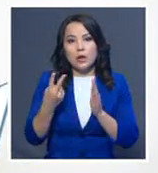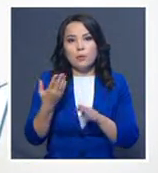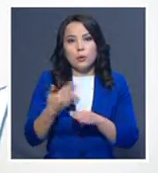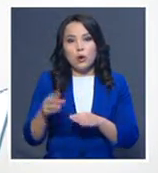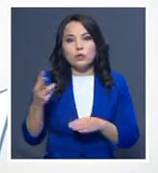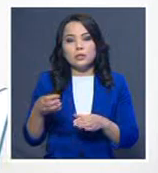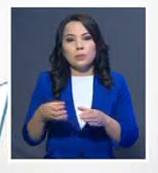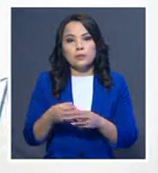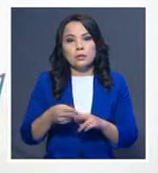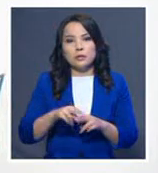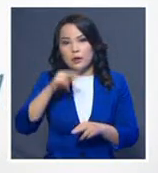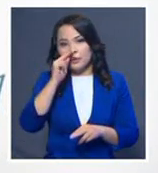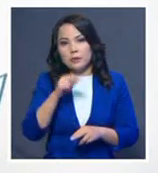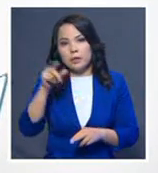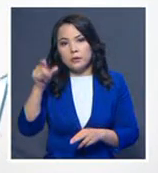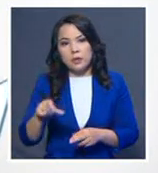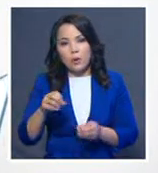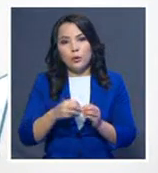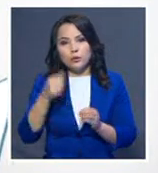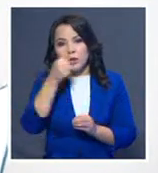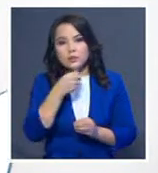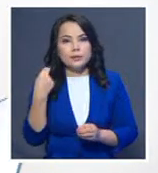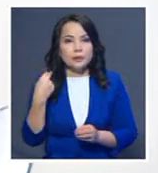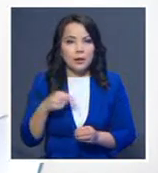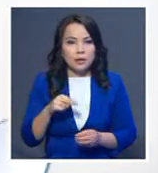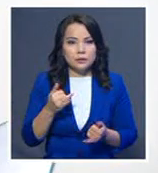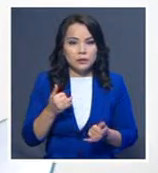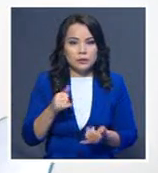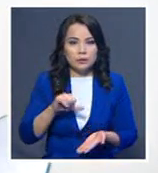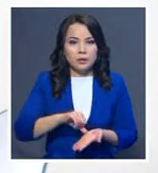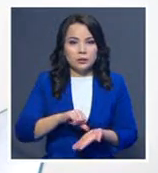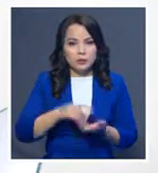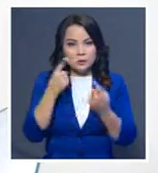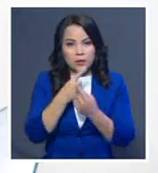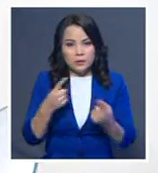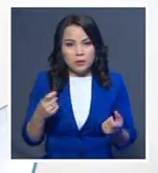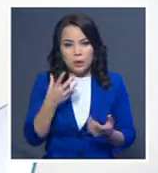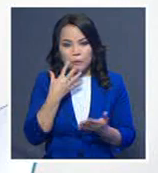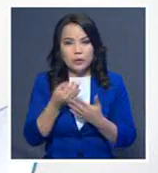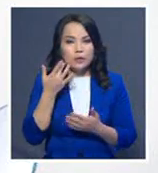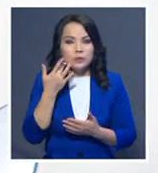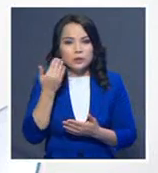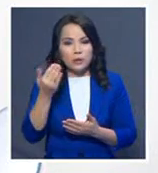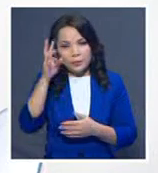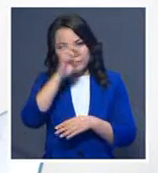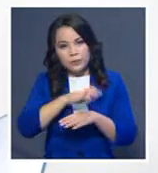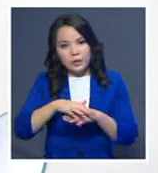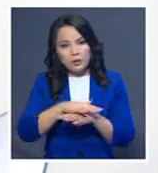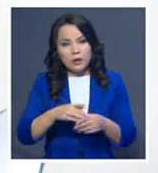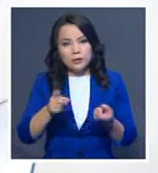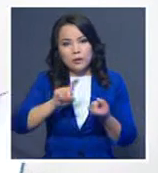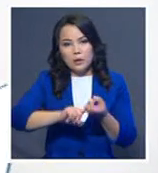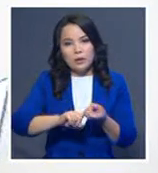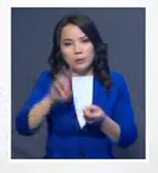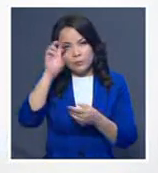3-ші тармағы бойынша кінәлі деп танып, 10 жыл мерзімге бас бостандығынан айыру туралы және өмір бойы мемлекеттік органдар мен